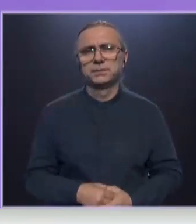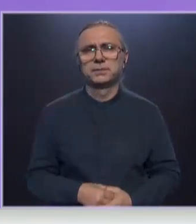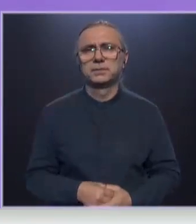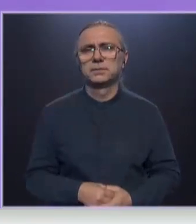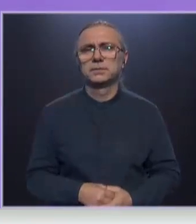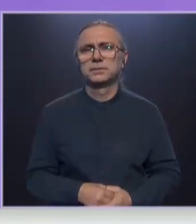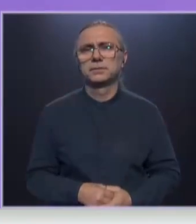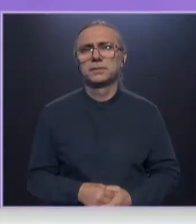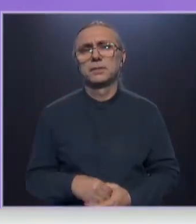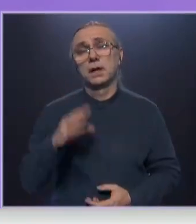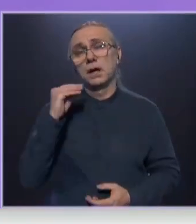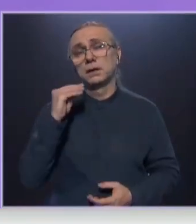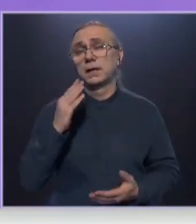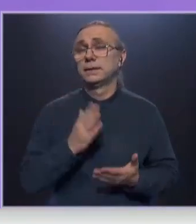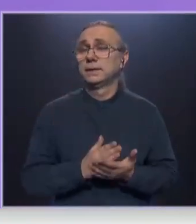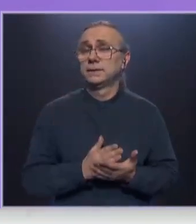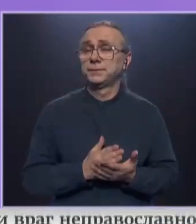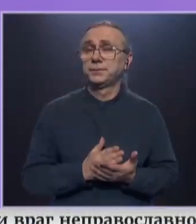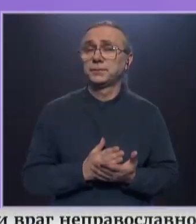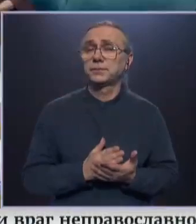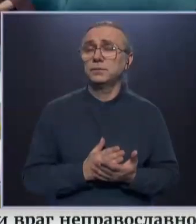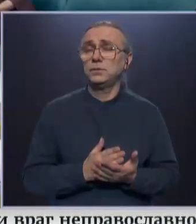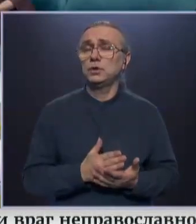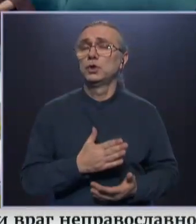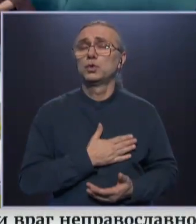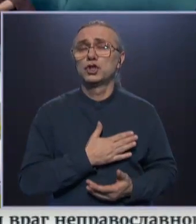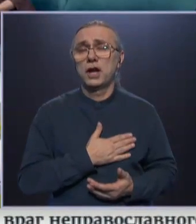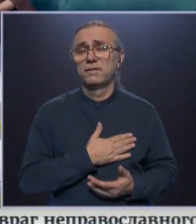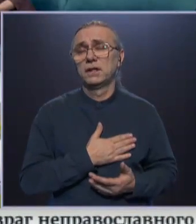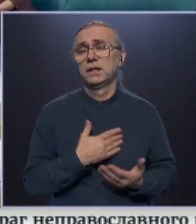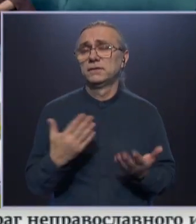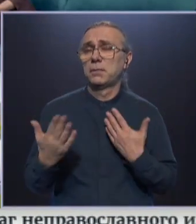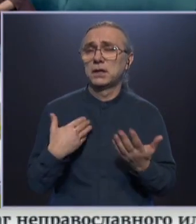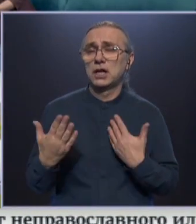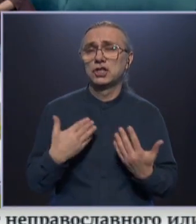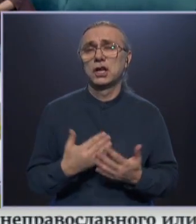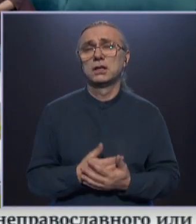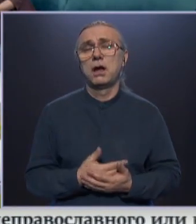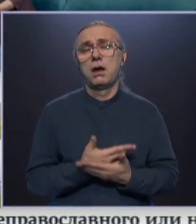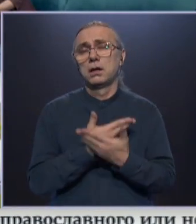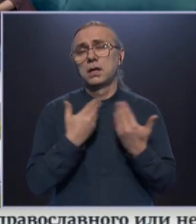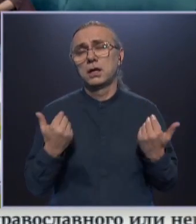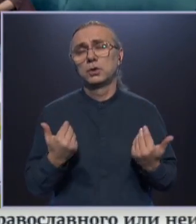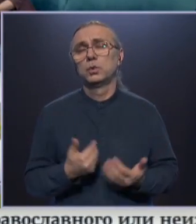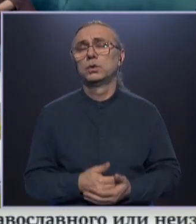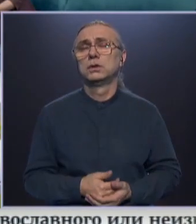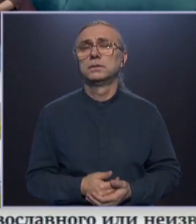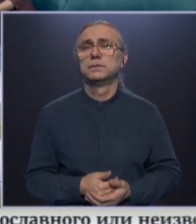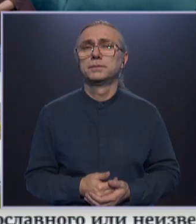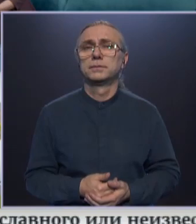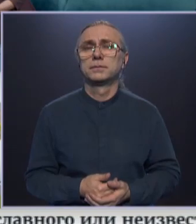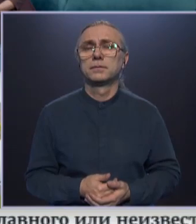Когда есть, скажем так, душевные взаимоотношения, а нету, скажем,